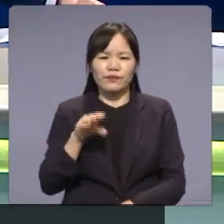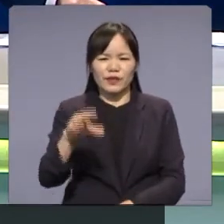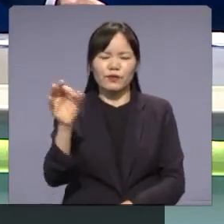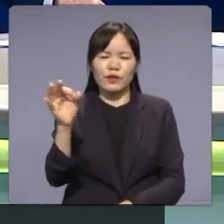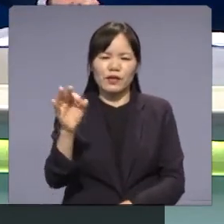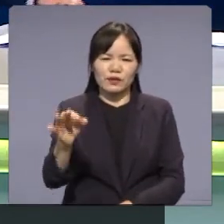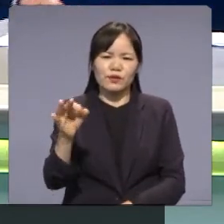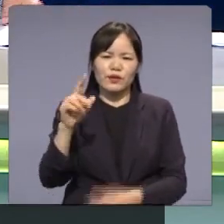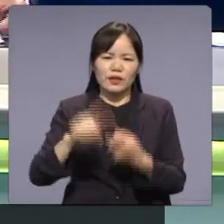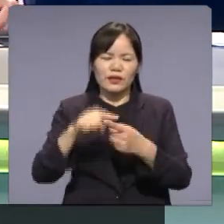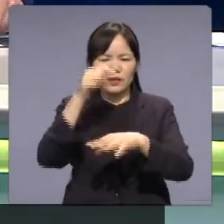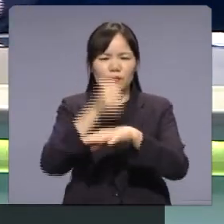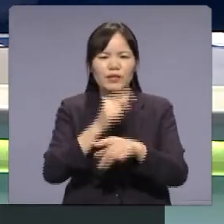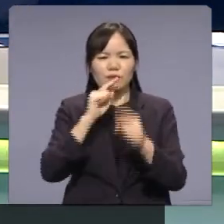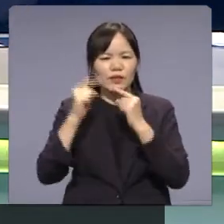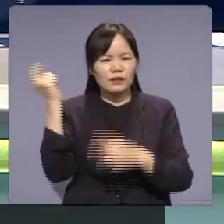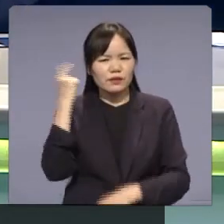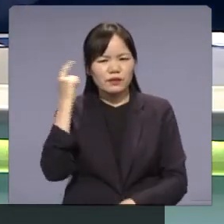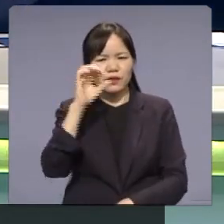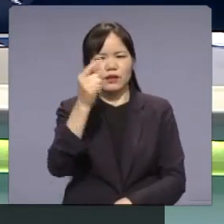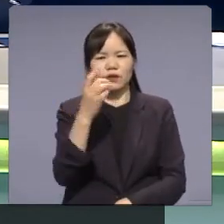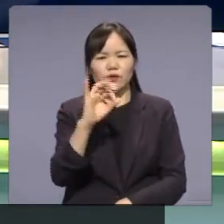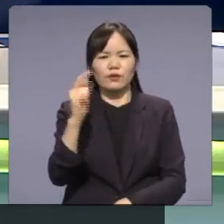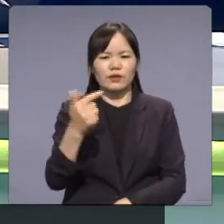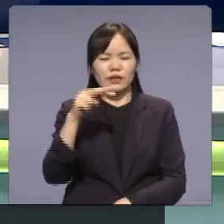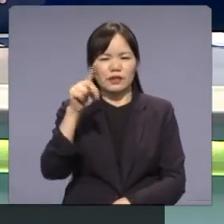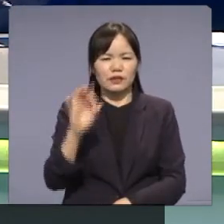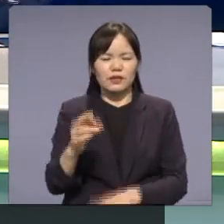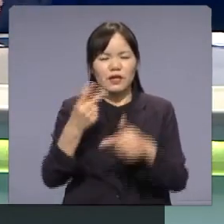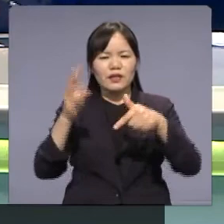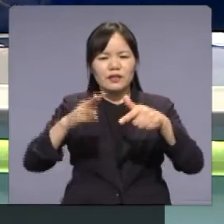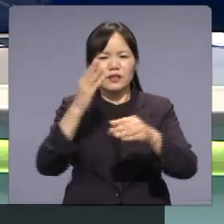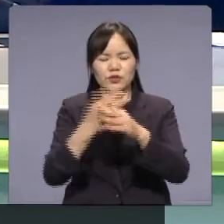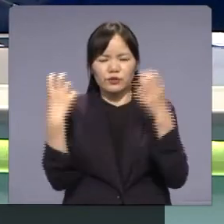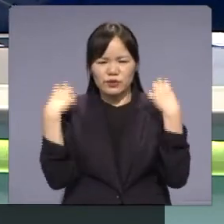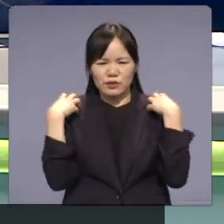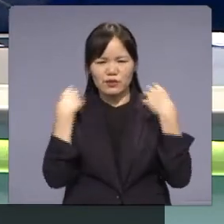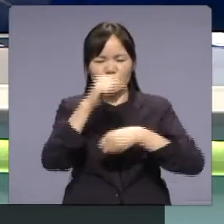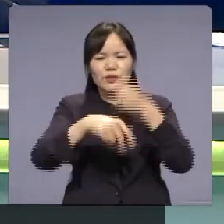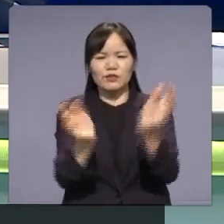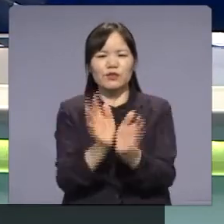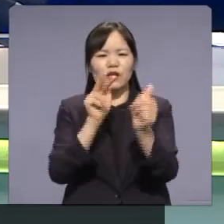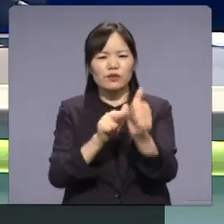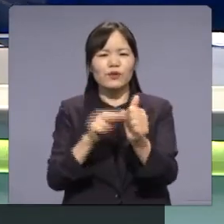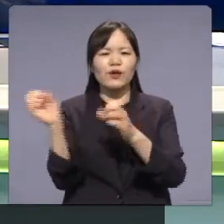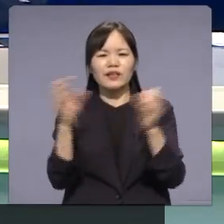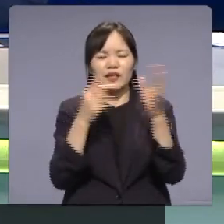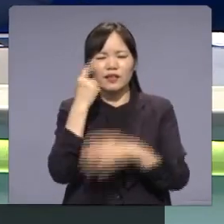얘기는 마지막 말씀을 듣겠습니다. 홍인성 인천중구청장 더불어민주당 후보와 함께했습니다.